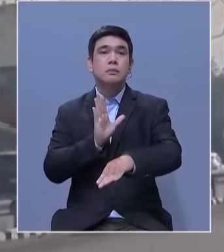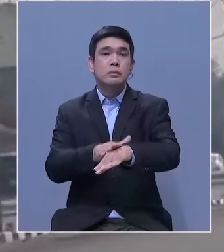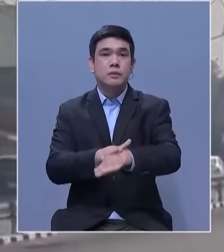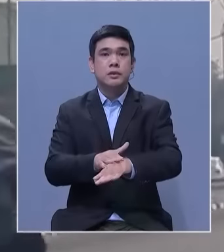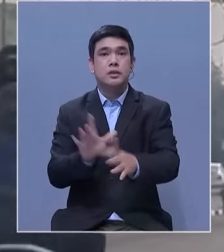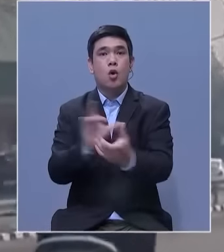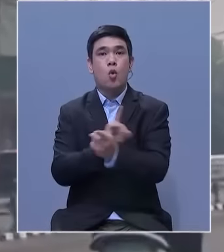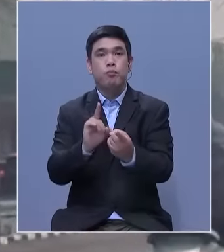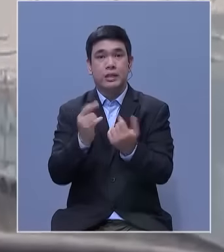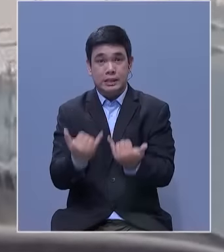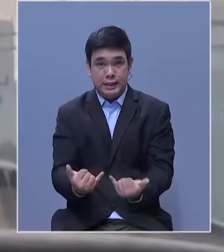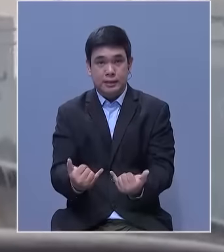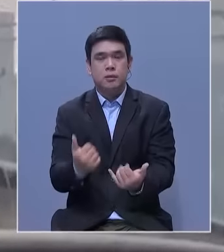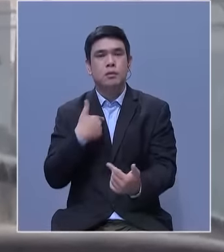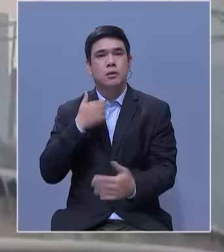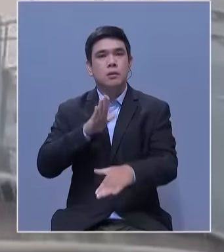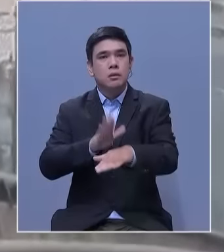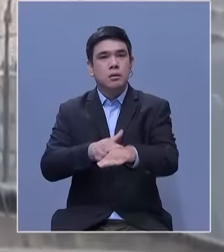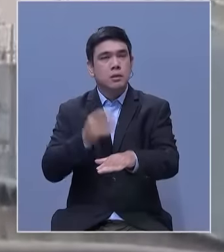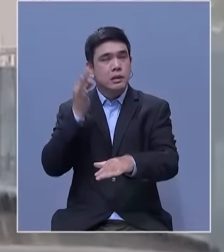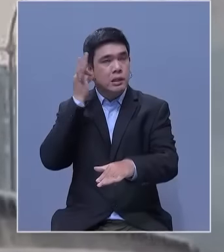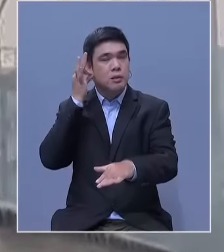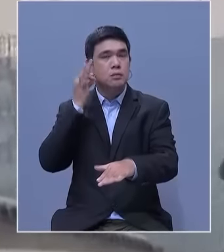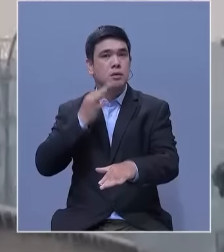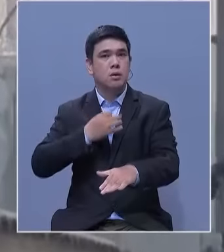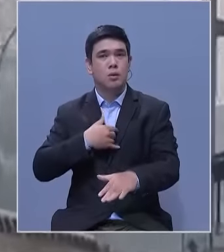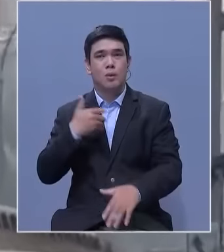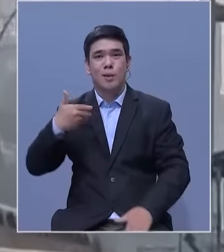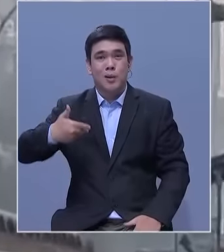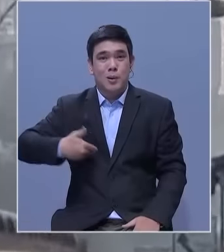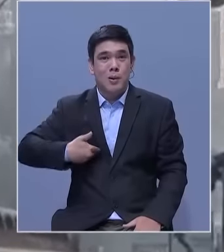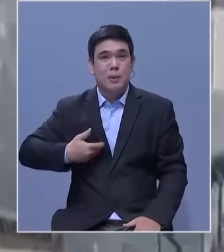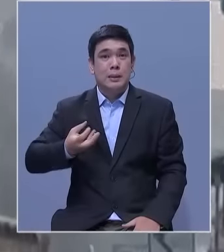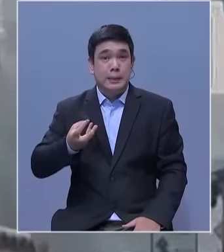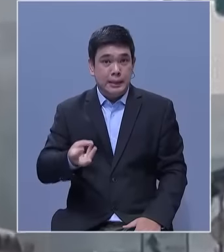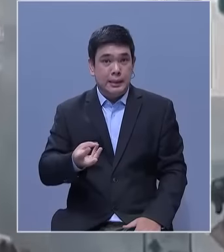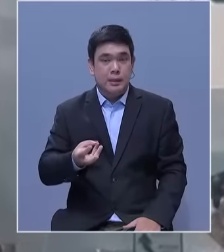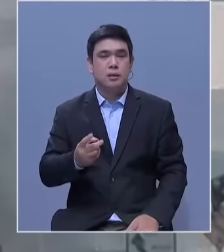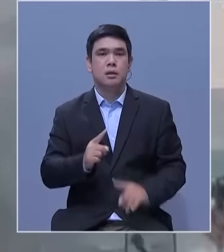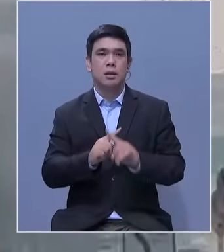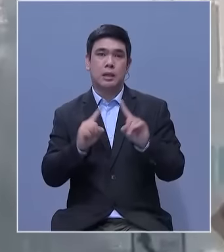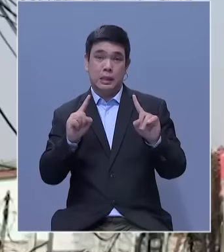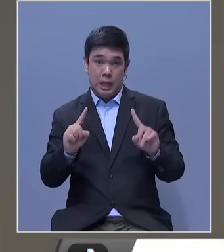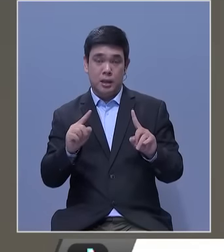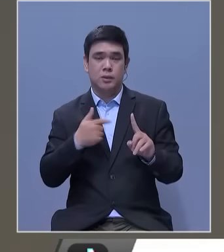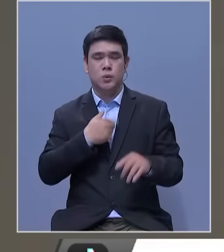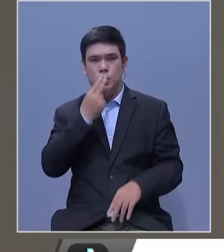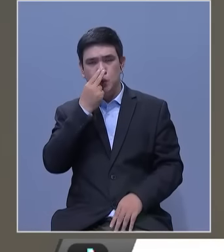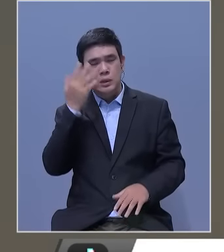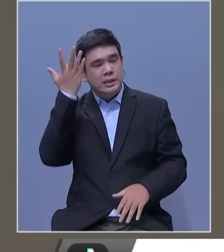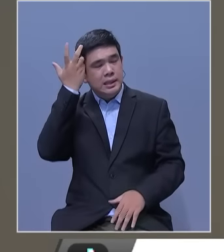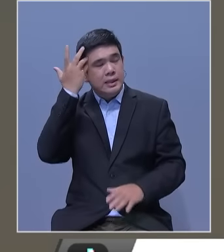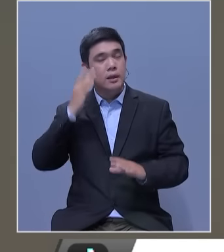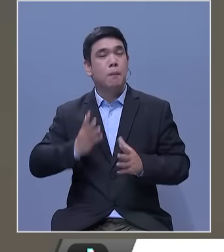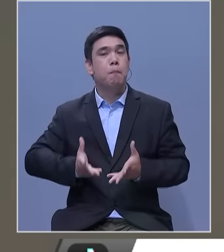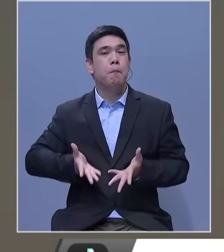ป็นจริงของปัญหาที่เกิดขึ้นคือฟังแล้วก็ดูมีอารมณ์ขันที่คุณจอยบอกนะถ้าฟังเผลอๆน่ะมีอารมณ์ขันดูคลายเครียดนะ